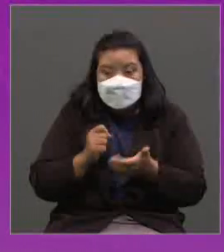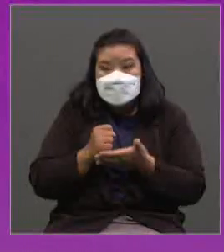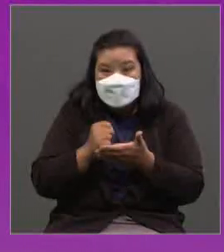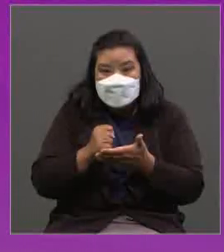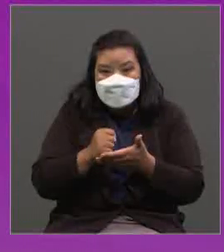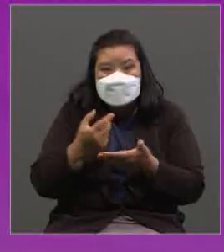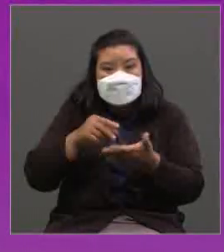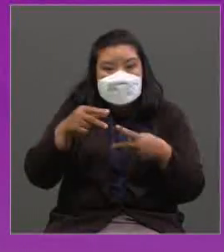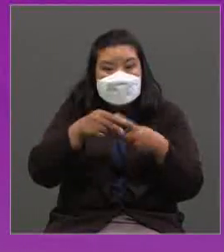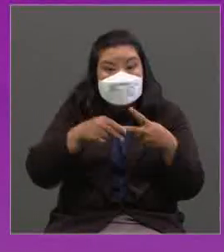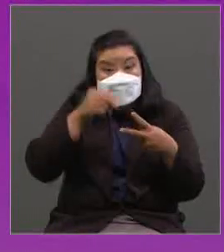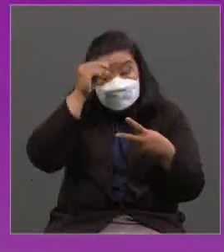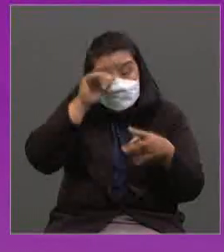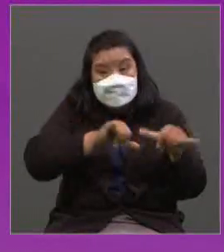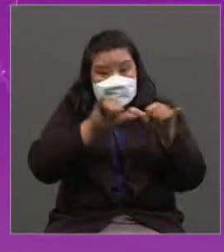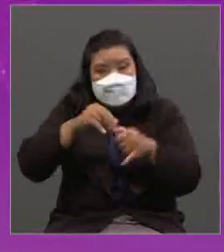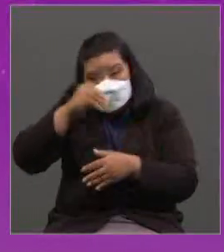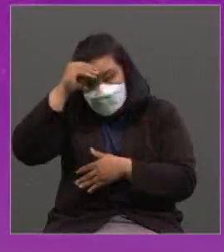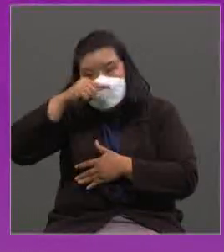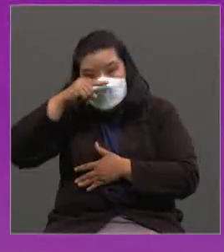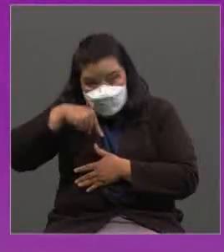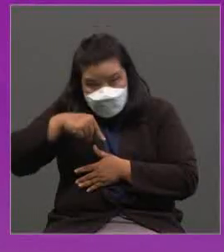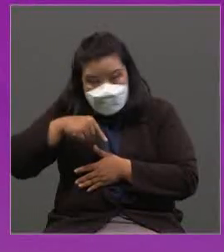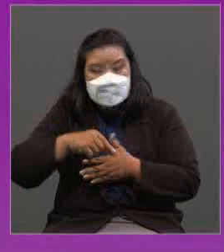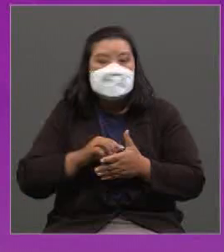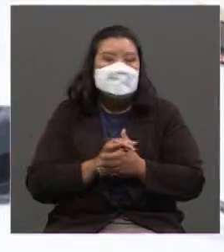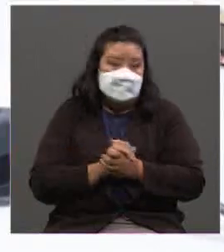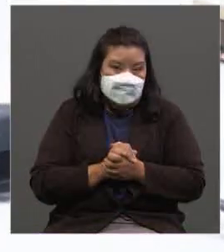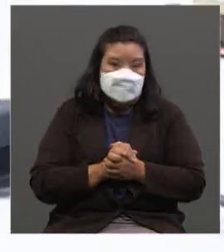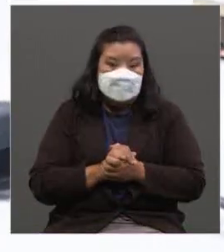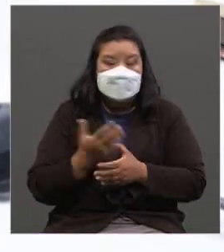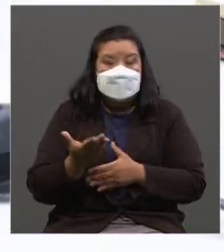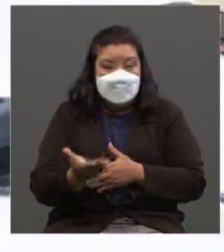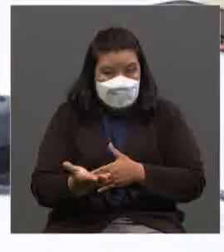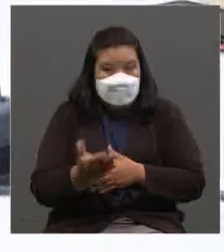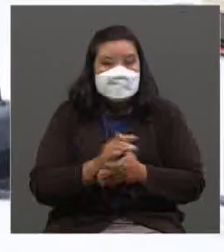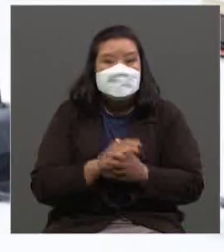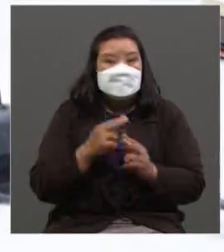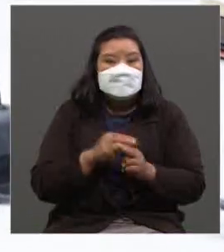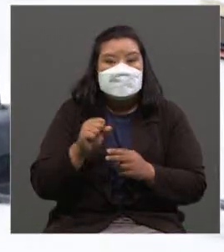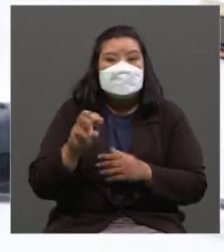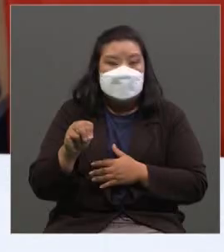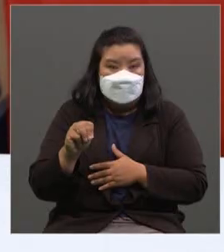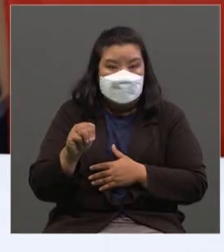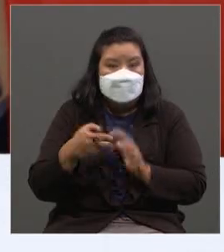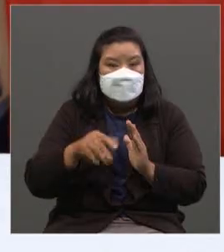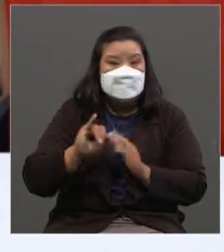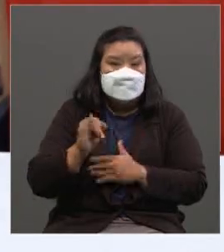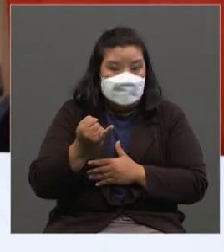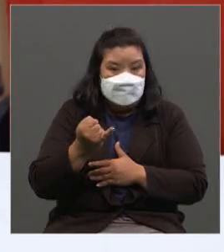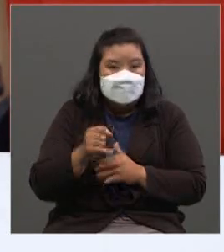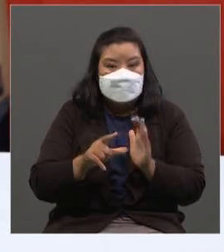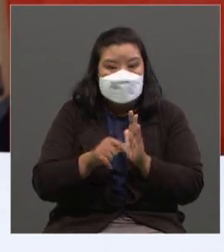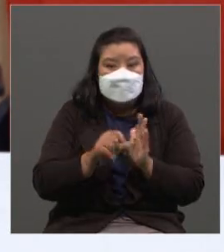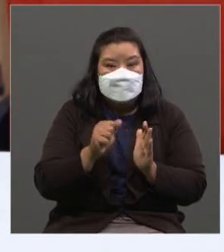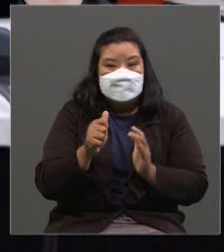โอนหน่วยกิตมายังสถานศึกษาในประเทศไทยได้ด้วยนะครับเรื่องนี้นะครับทางพลเรือตรีสมเกียรติผลประยูรเลขาธิการส.